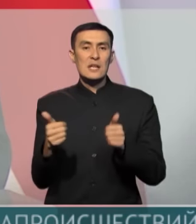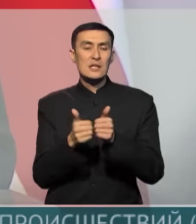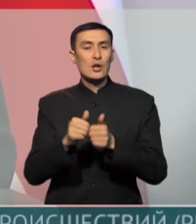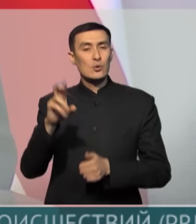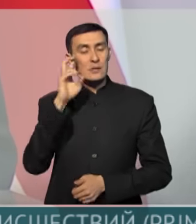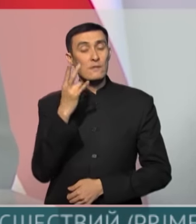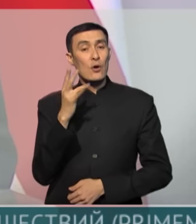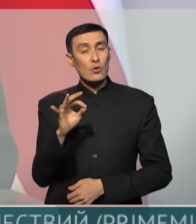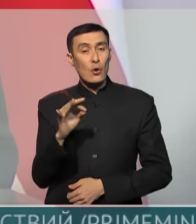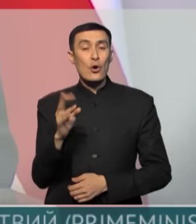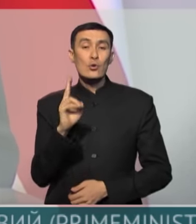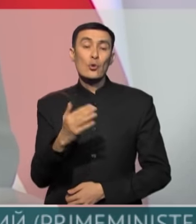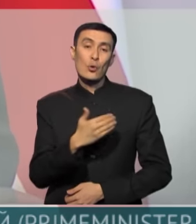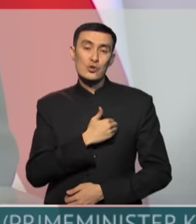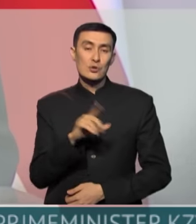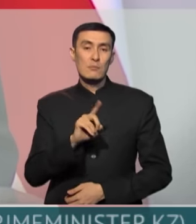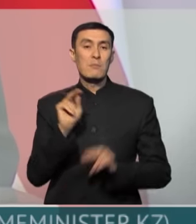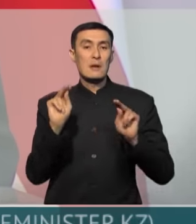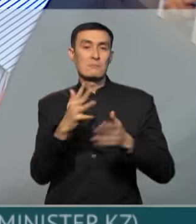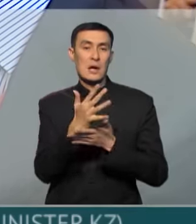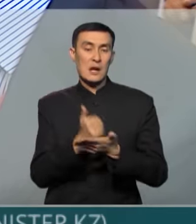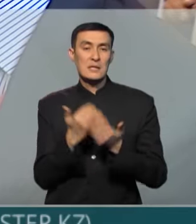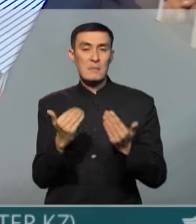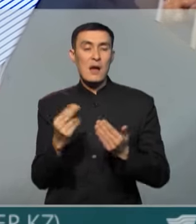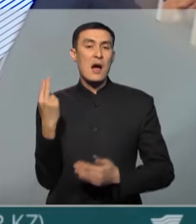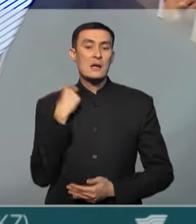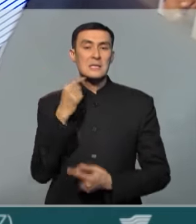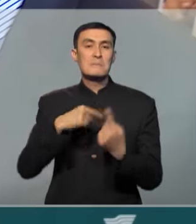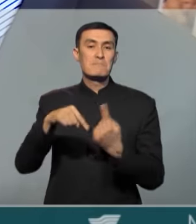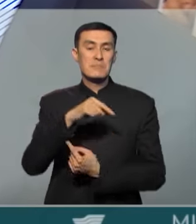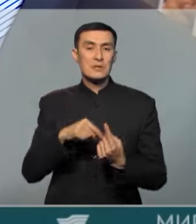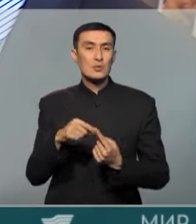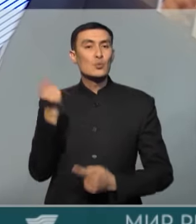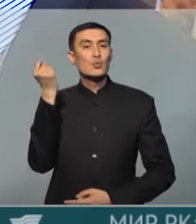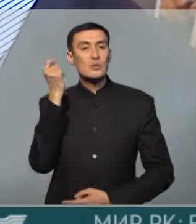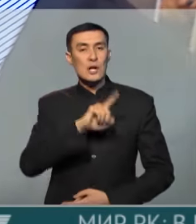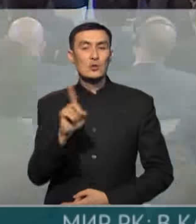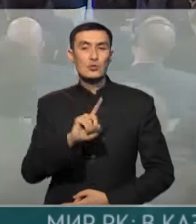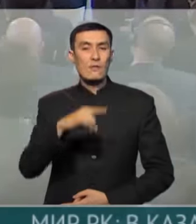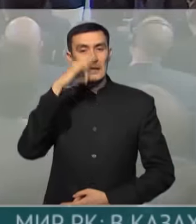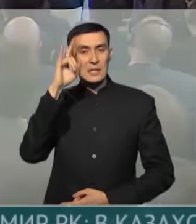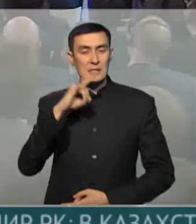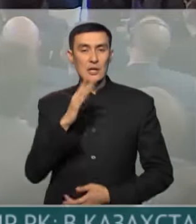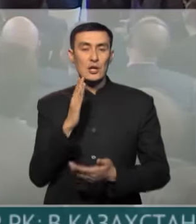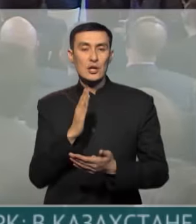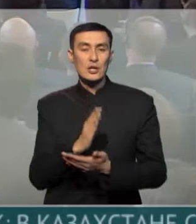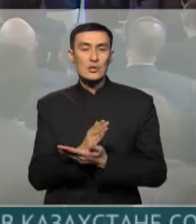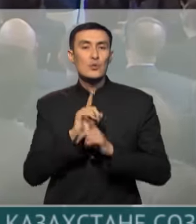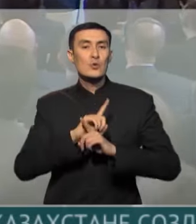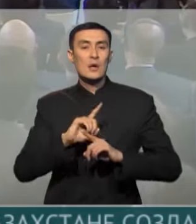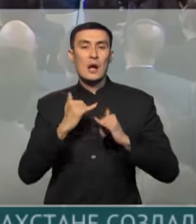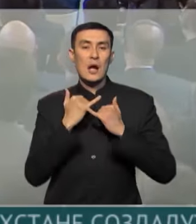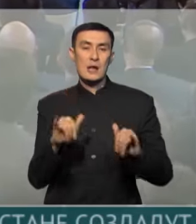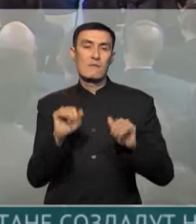как говорится, хочется гарантий. И вот теперь английский бизнес из первых уст узнал, что в Казахстане созданы уникальные условия